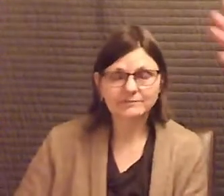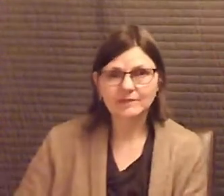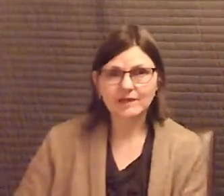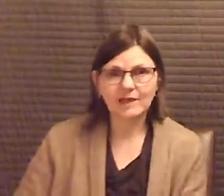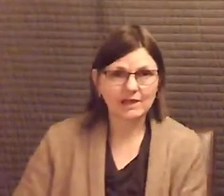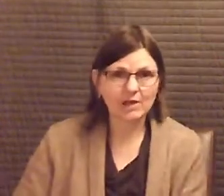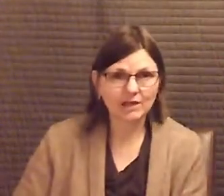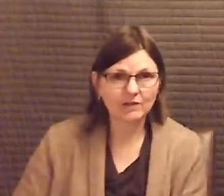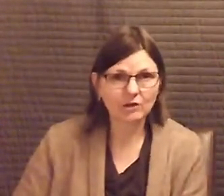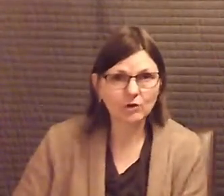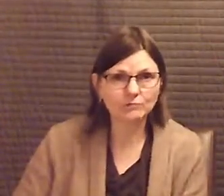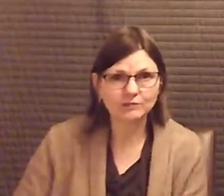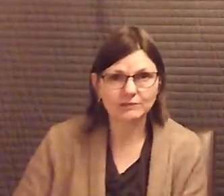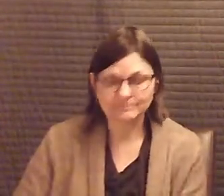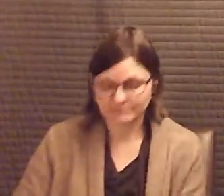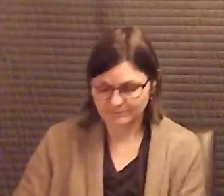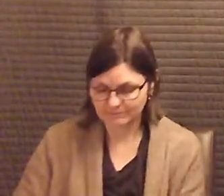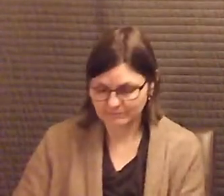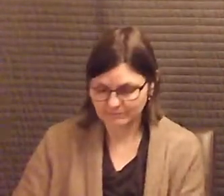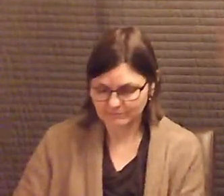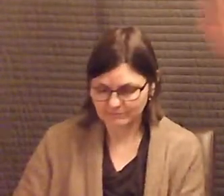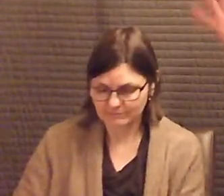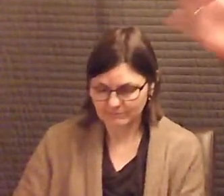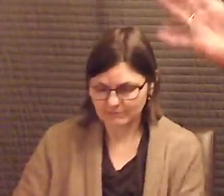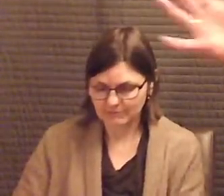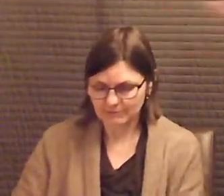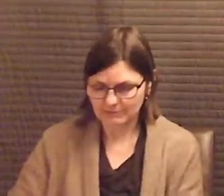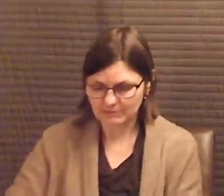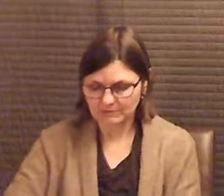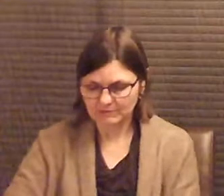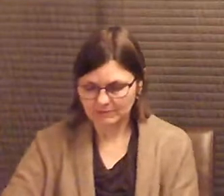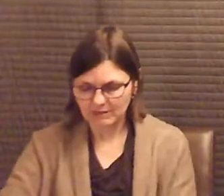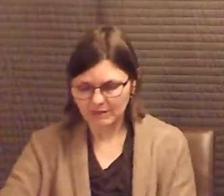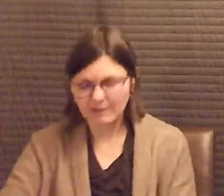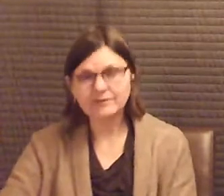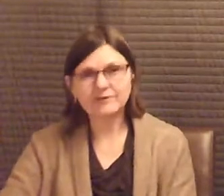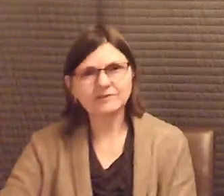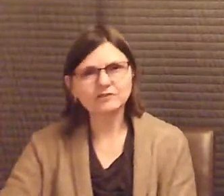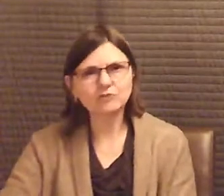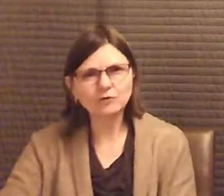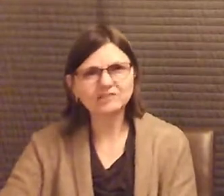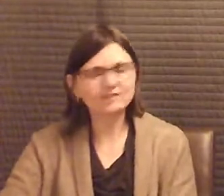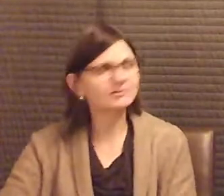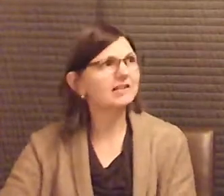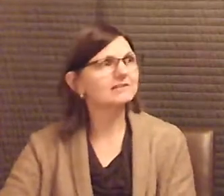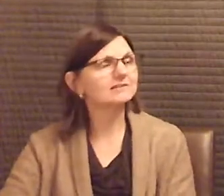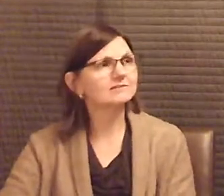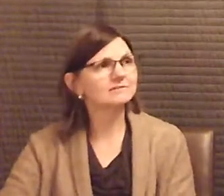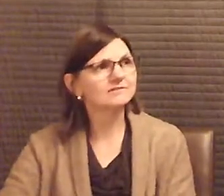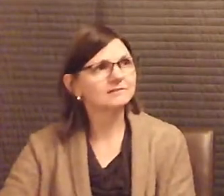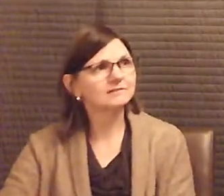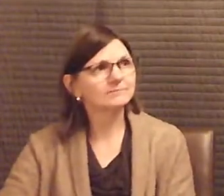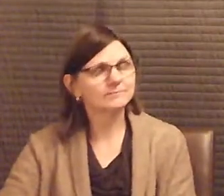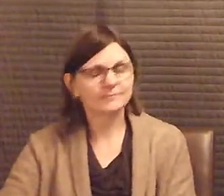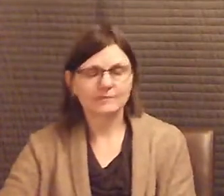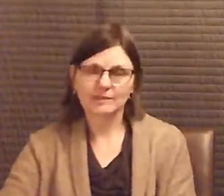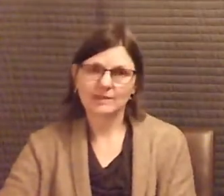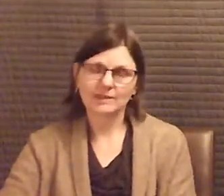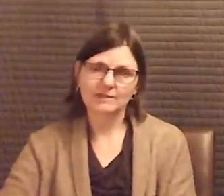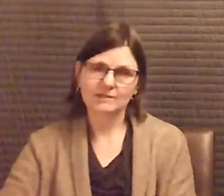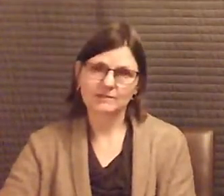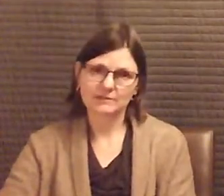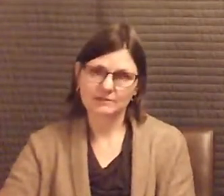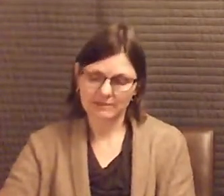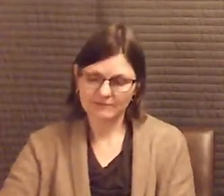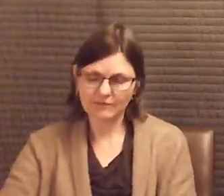een mini en in geloofde ja sommige stukjes en zijn zo geschrift leuk de lades en